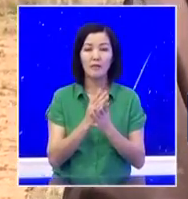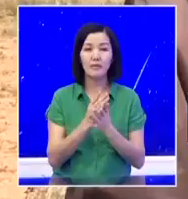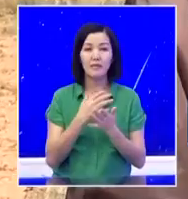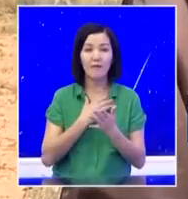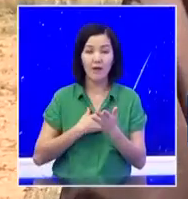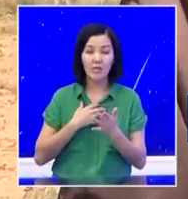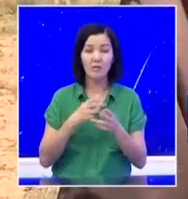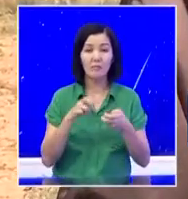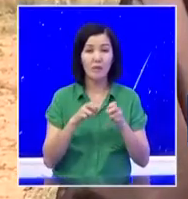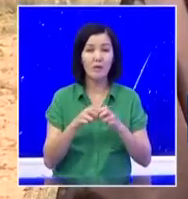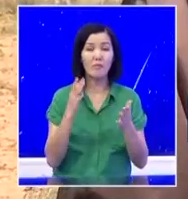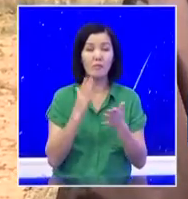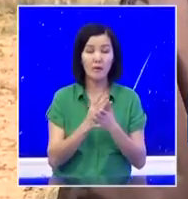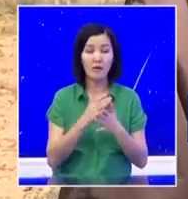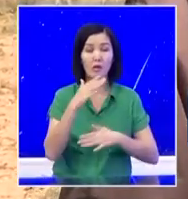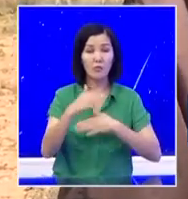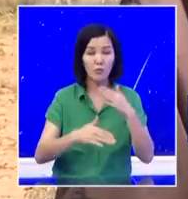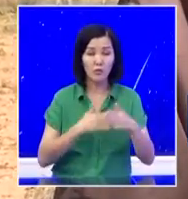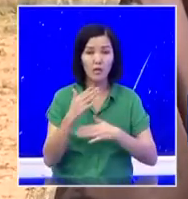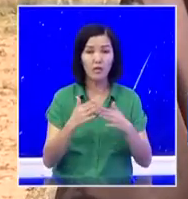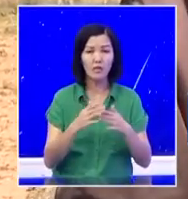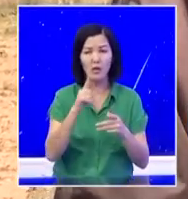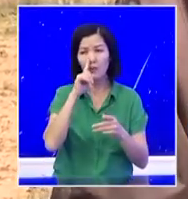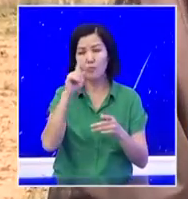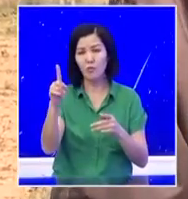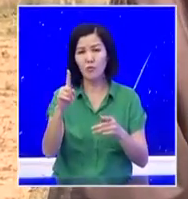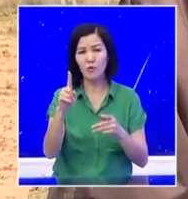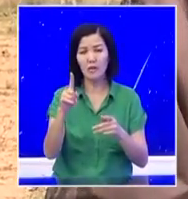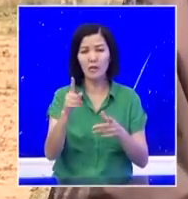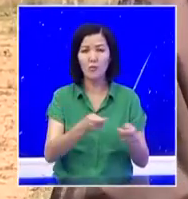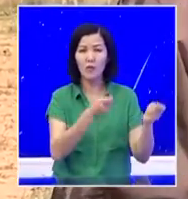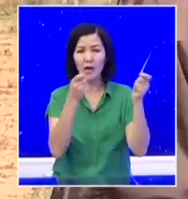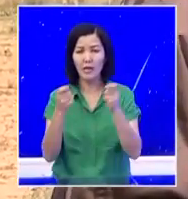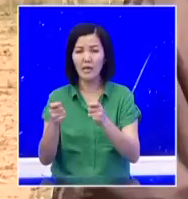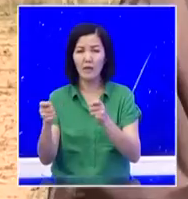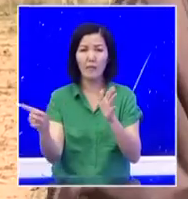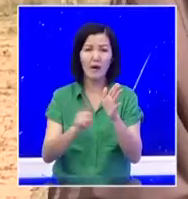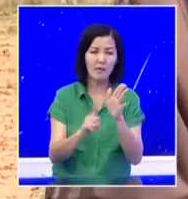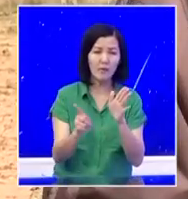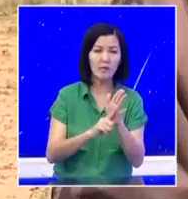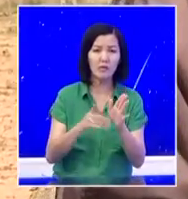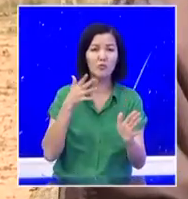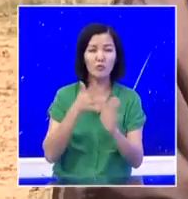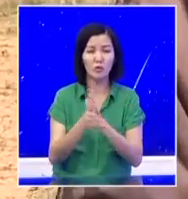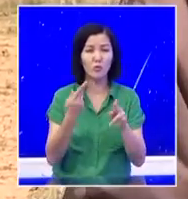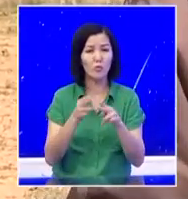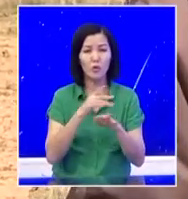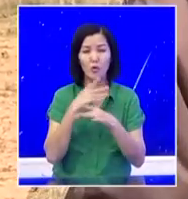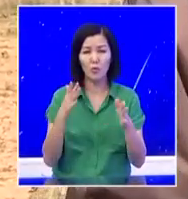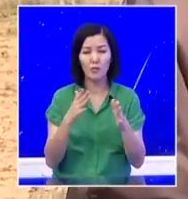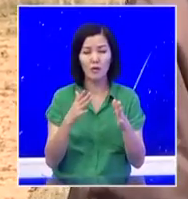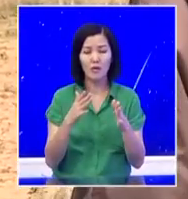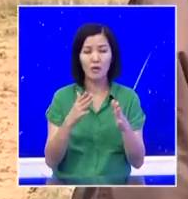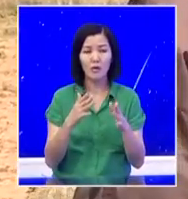жерде қант қызылшасын өндіретін баяғыдан бері өндіріп келе жатырмыз ғой. Совет өкіметінің кезінде 5000-10000 гектарға дейін қант қызылшасын өндірген